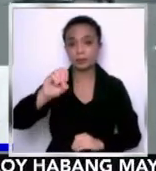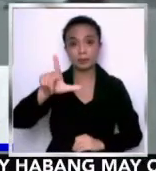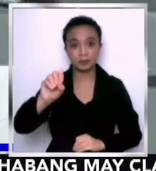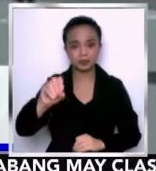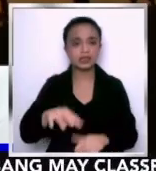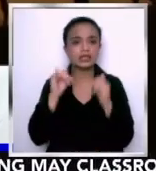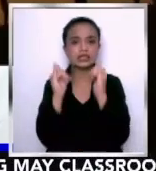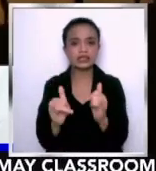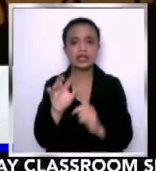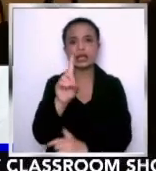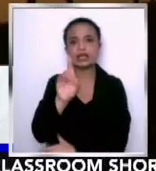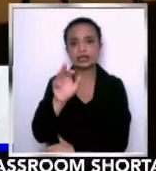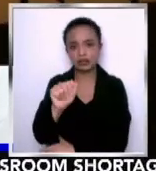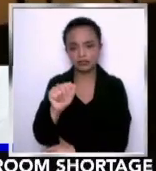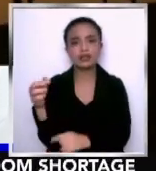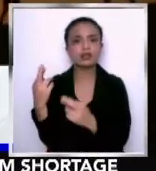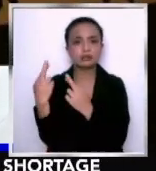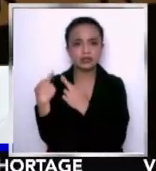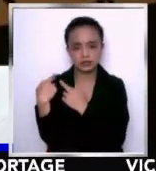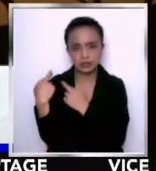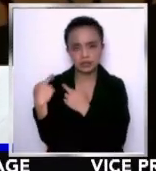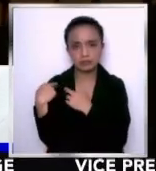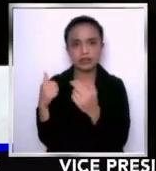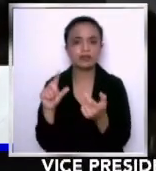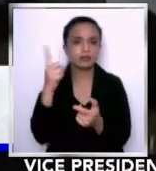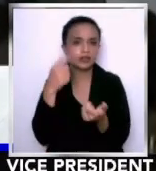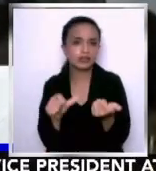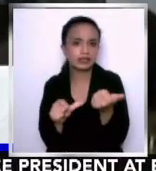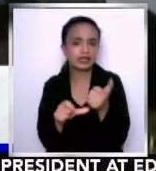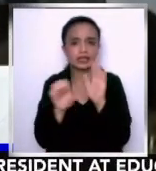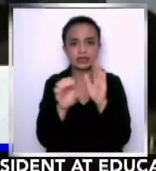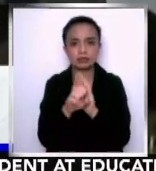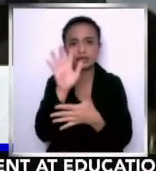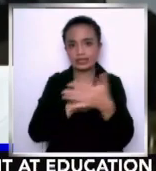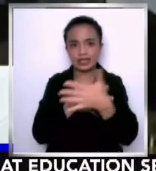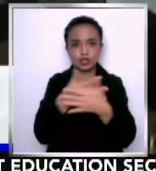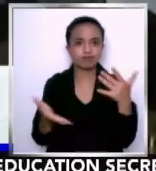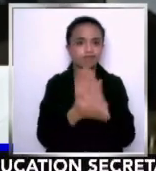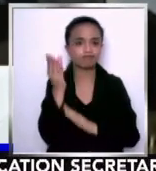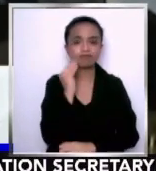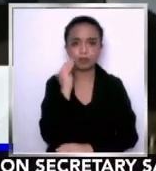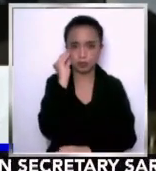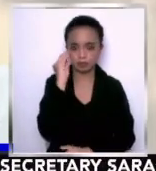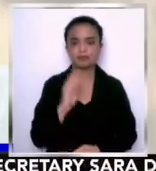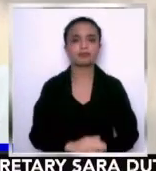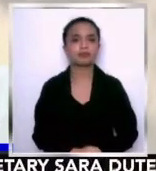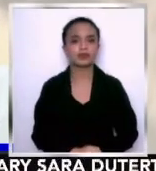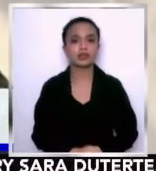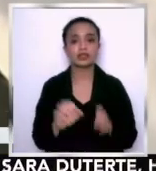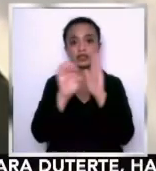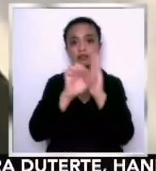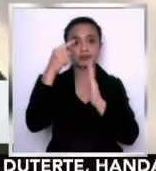daw ang magbibigay ng paunang assistance gaya ng repatriation. Halimbawa raw dito ang Sri Lanka kung saan